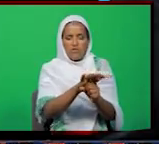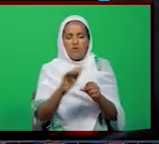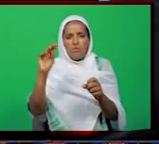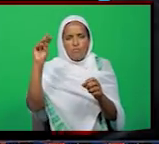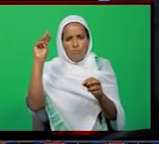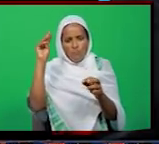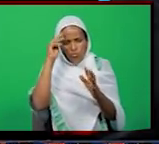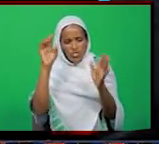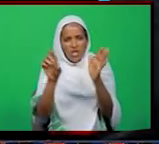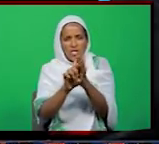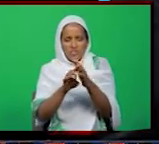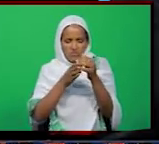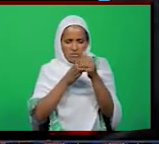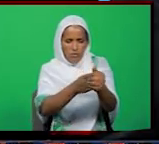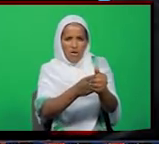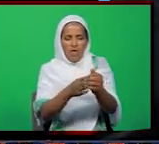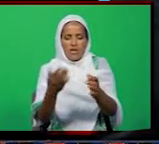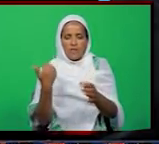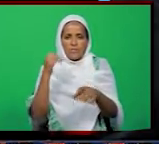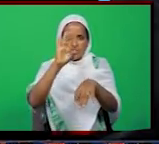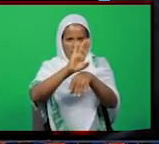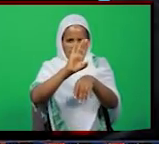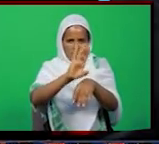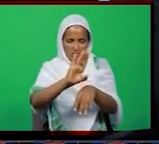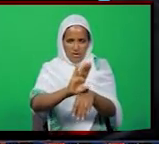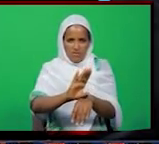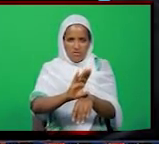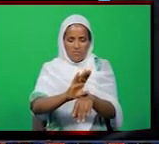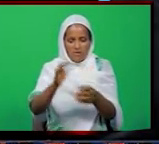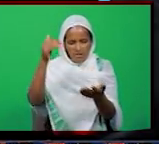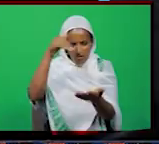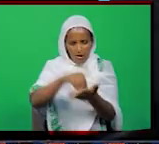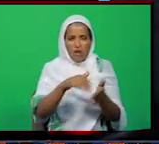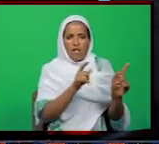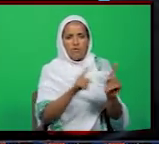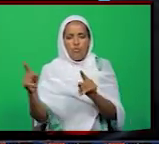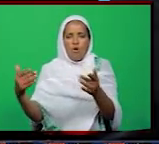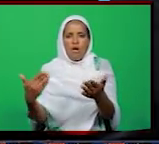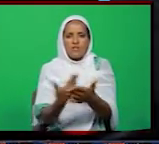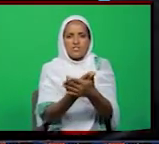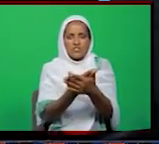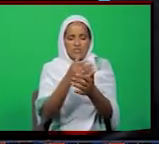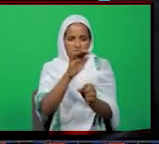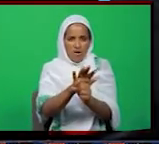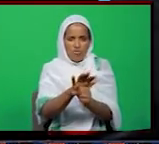በሙሴ ሕግ ስትመራ የኖረች ቤተ ክርስቲያን እንደገና ደግሞ አዲስ